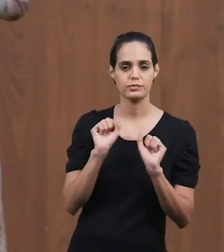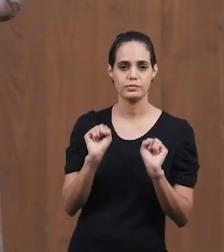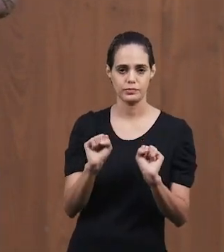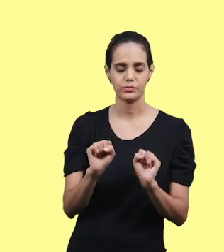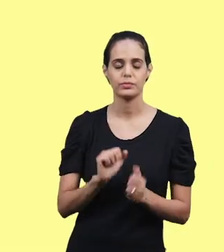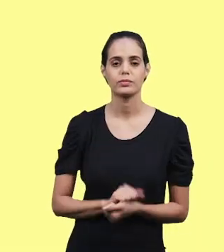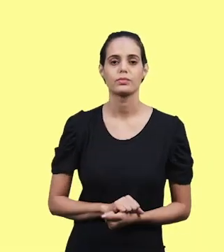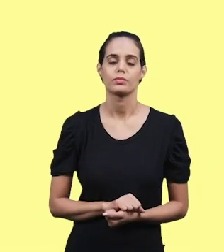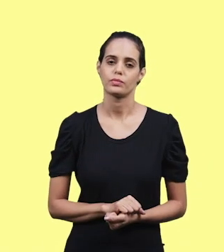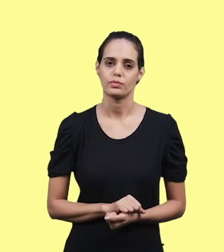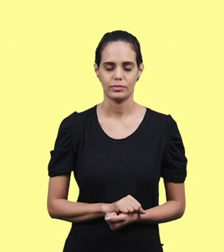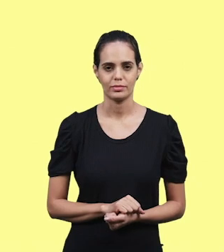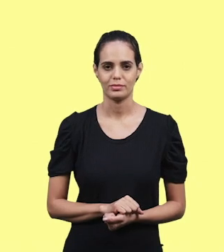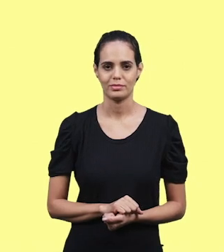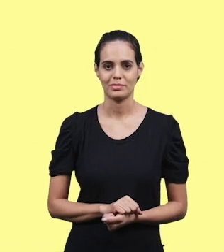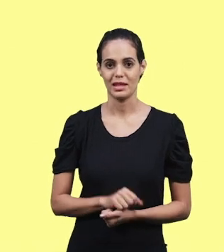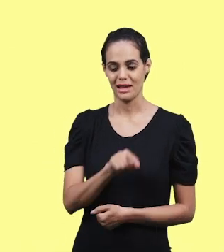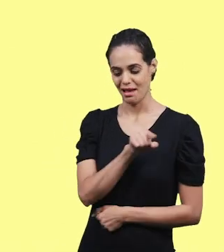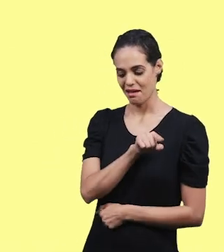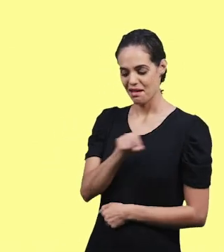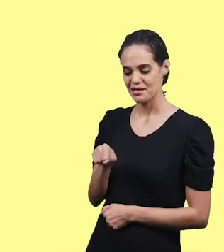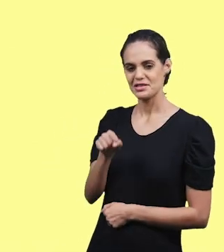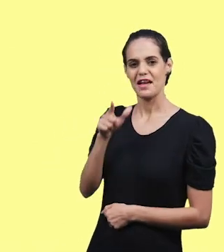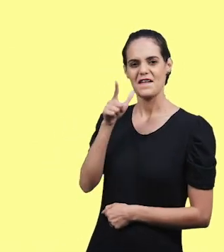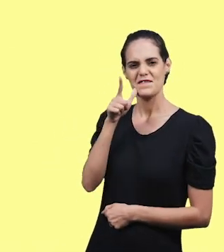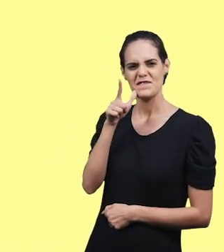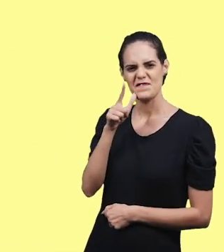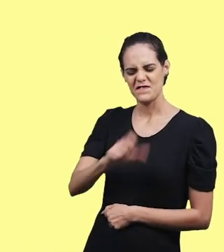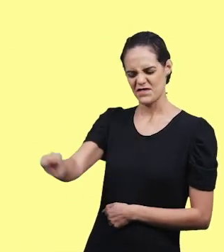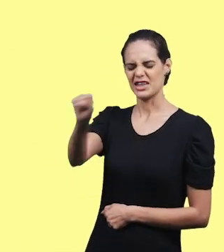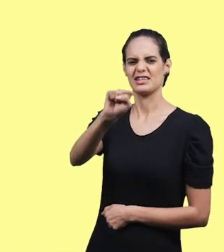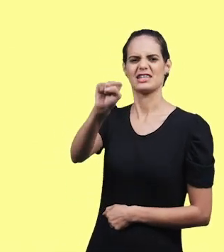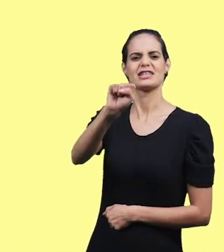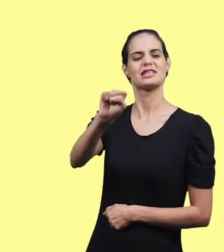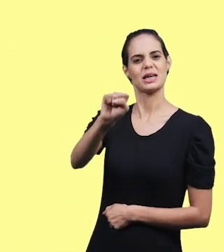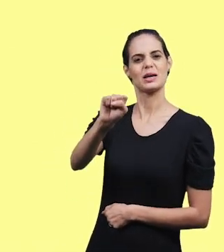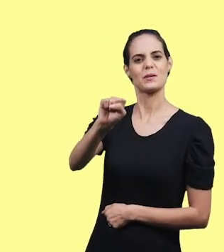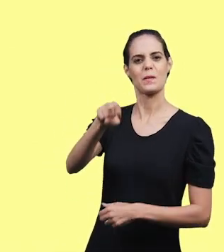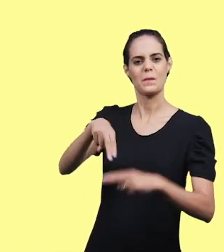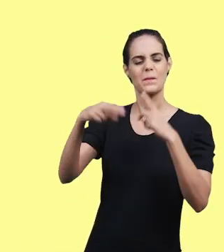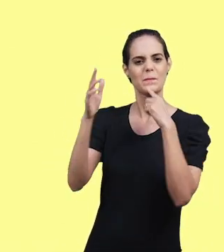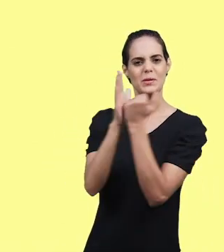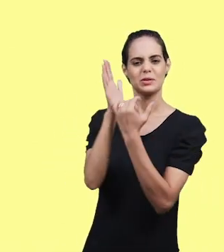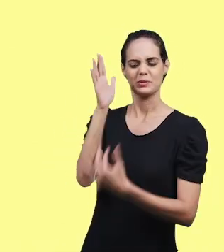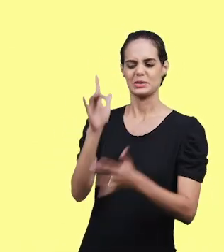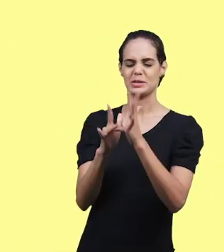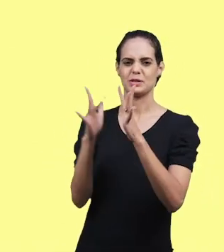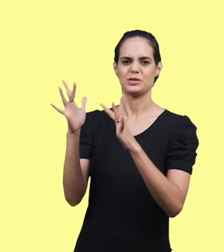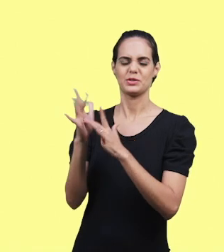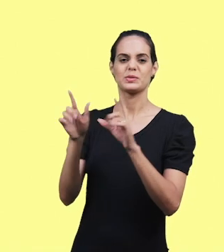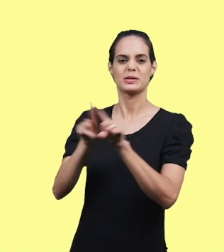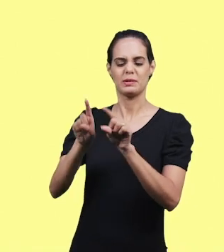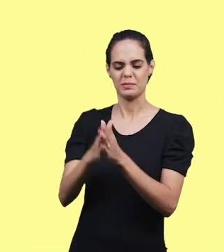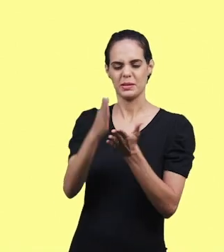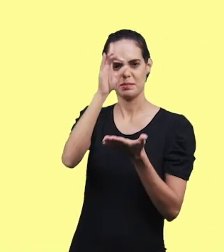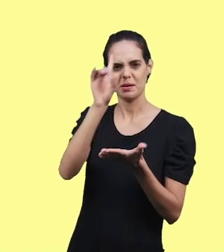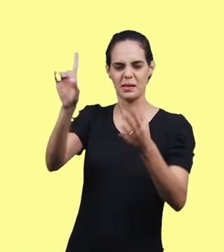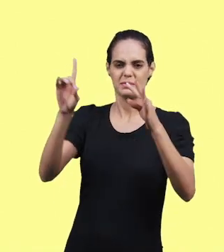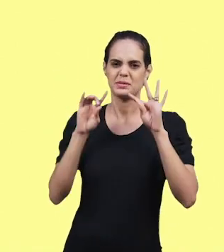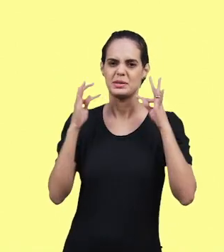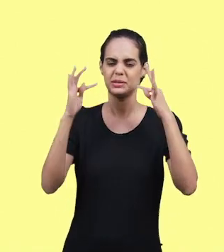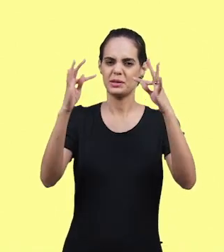ensemble. Et eux, ils l'ont vaincu par le sang de l'agneau et par la parole de son